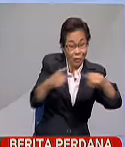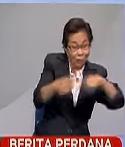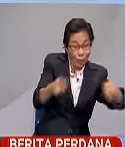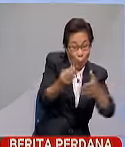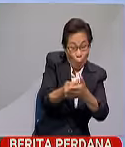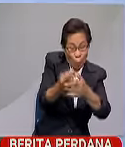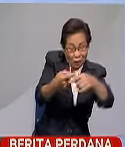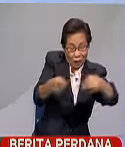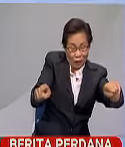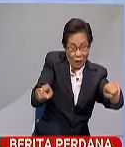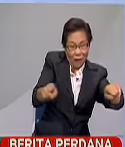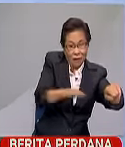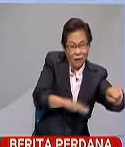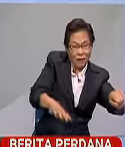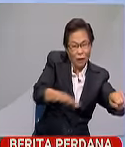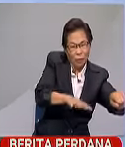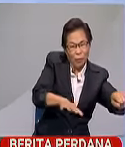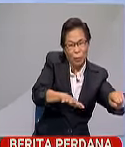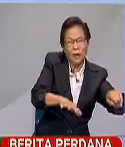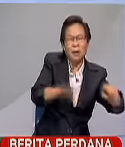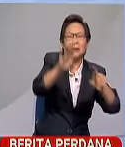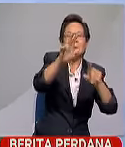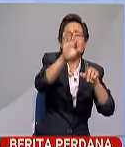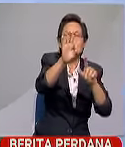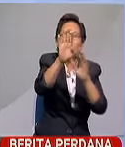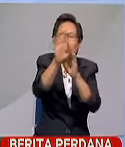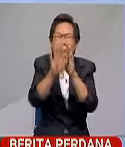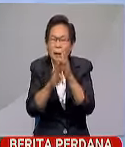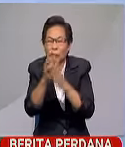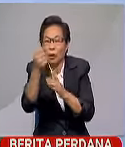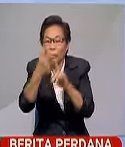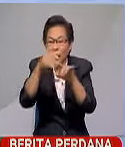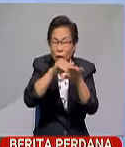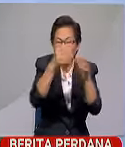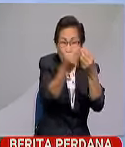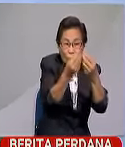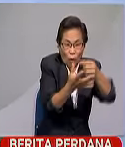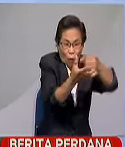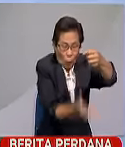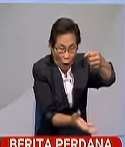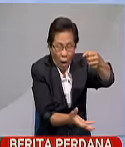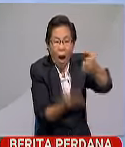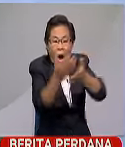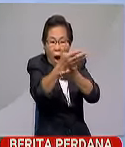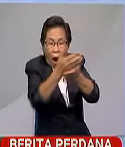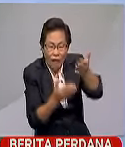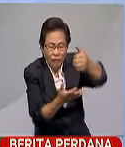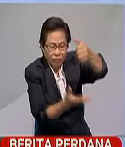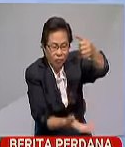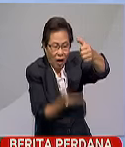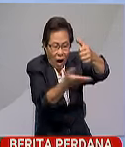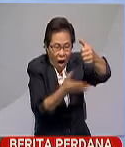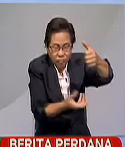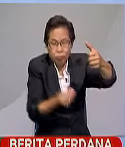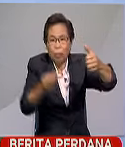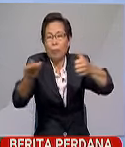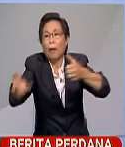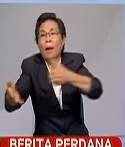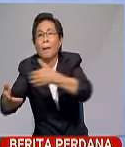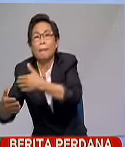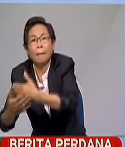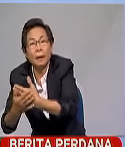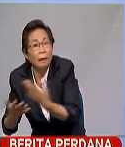kira-kira mungkin 9 bilion. Lah. Kerana daripada jumlah ini, hampir separuh adalah refund